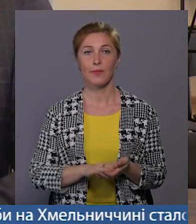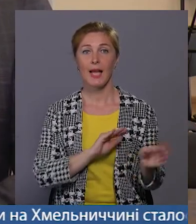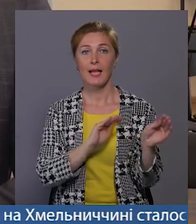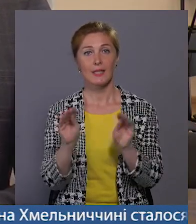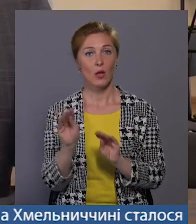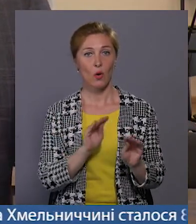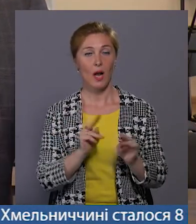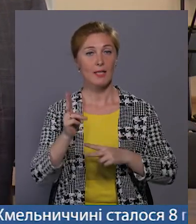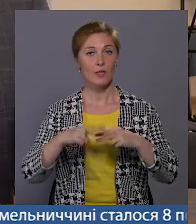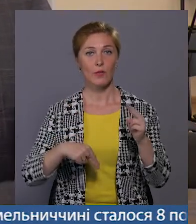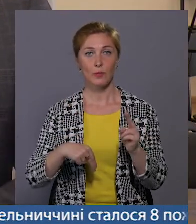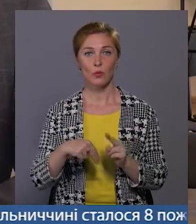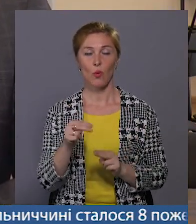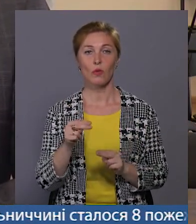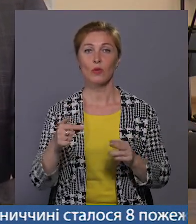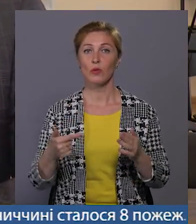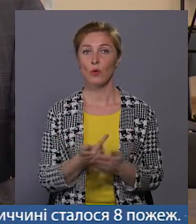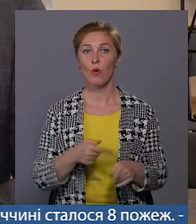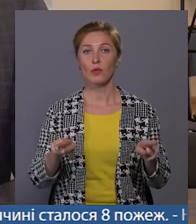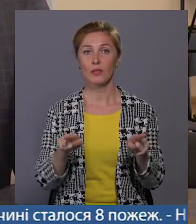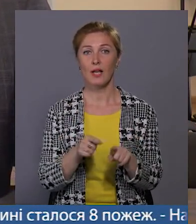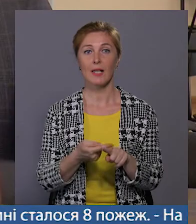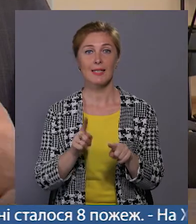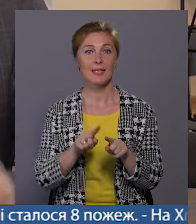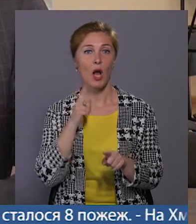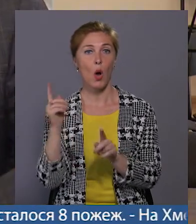декорації вибудовувалися, знову ж таки цей очерет,